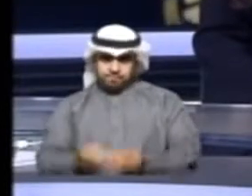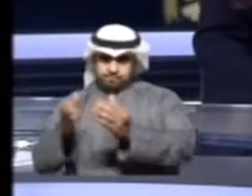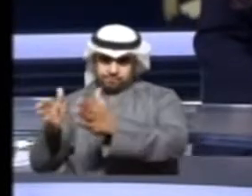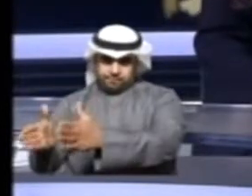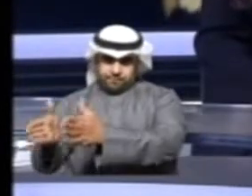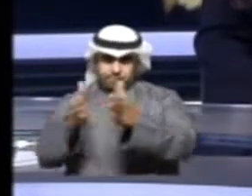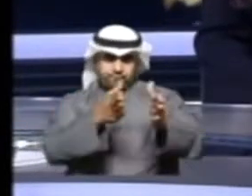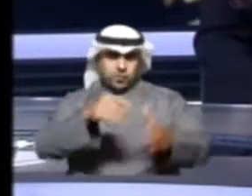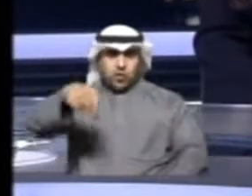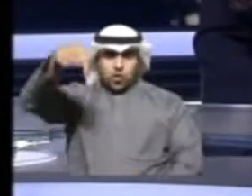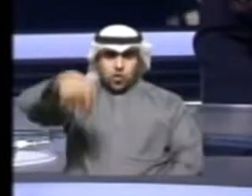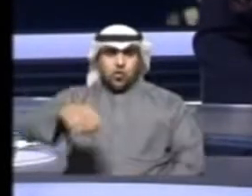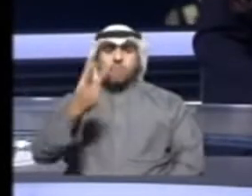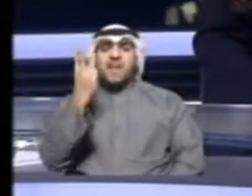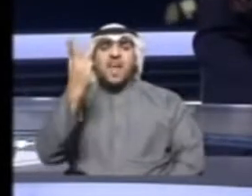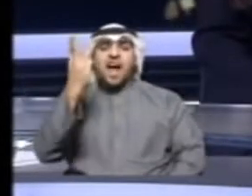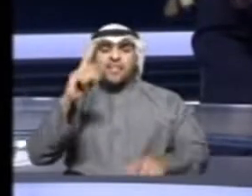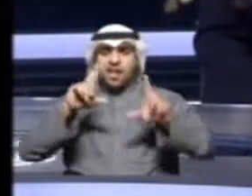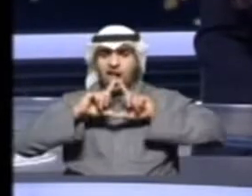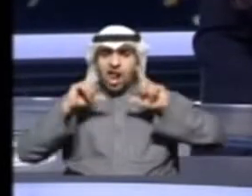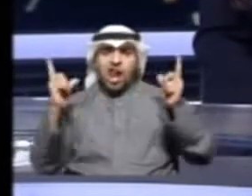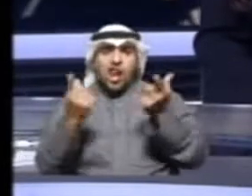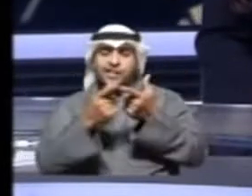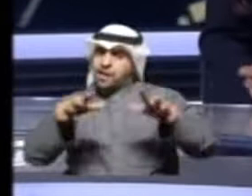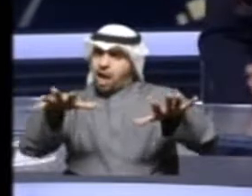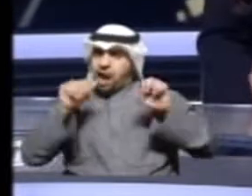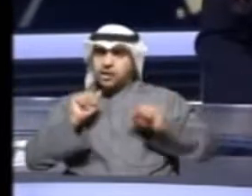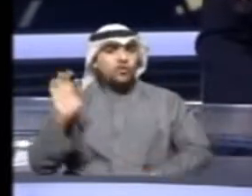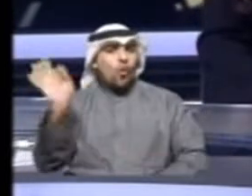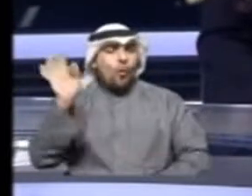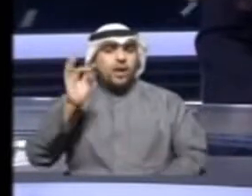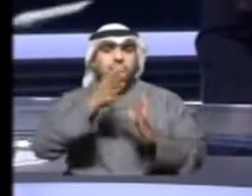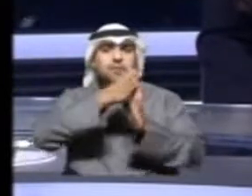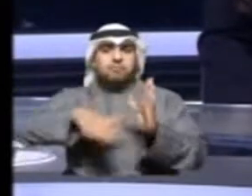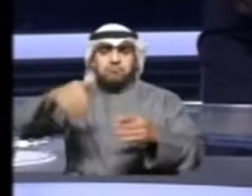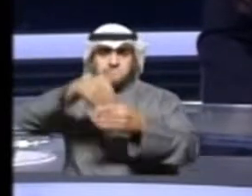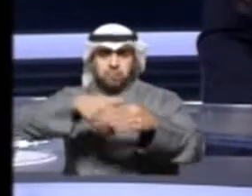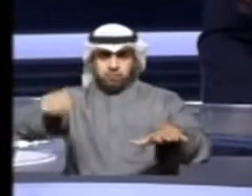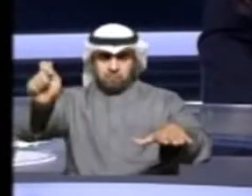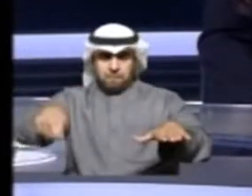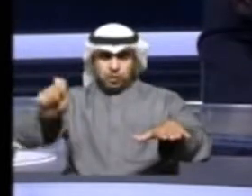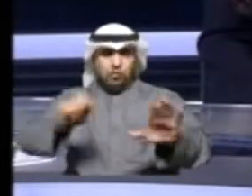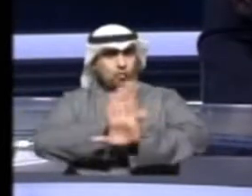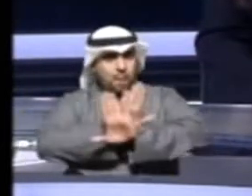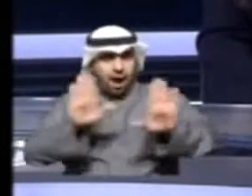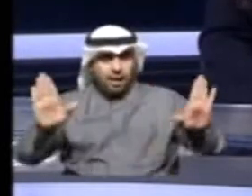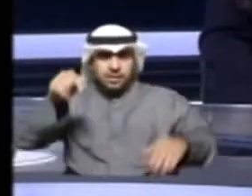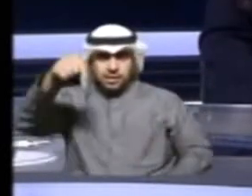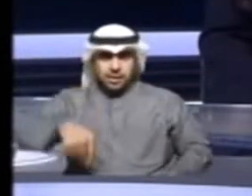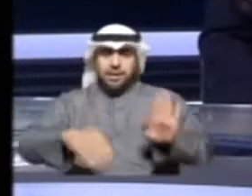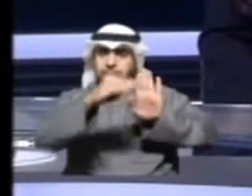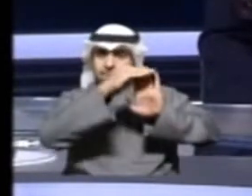عقدت اليوم 3 لجان برلمانية في مجلس الأمة اجتماعاتها العادية لمناقشة الموضوعات المدرجة على جدول